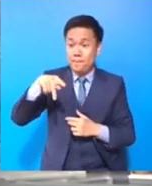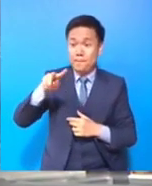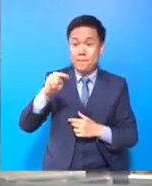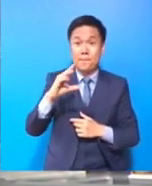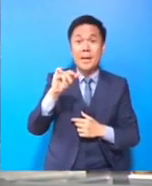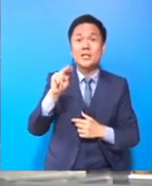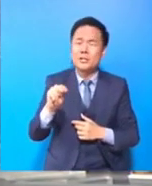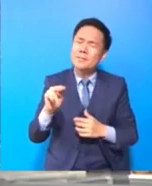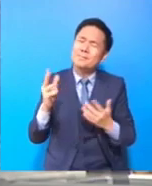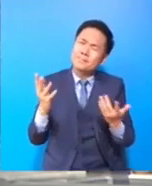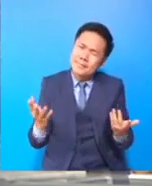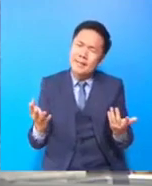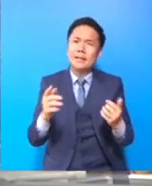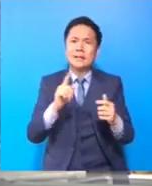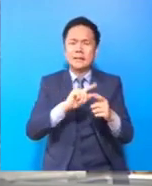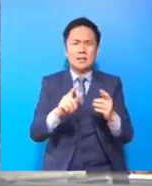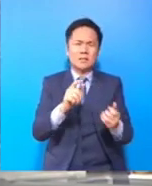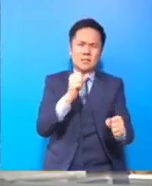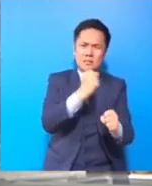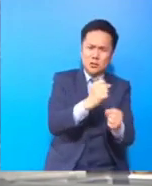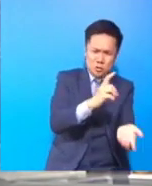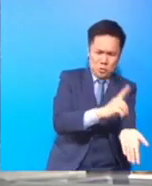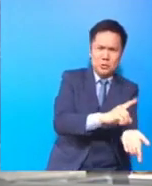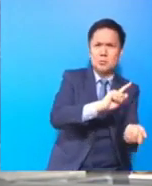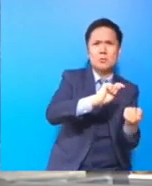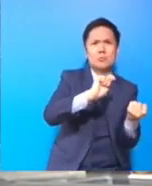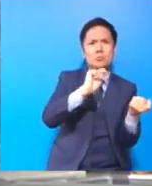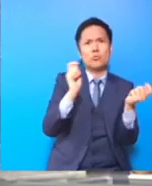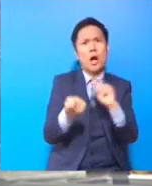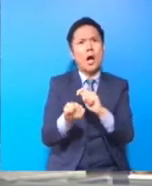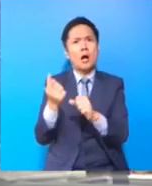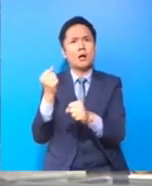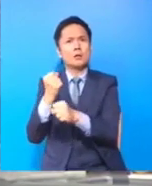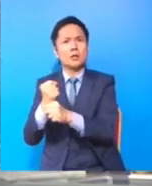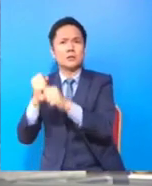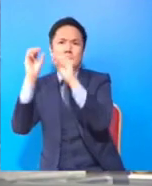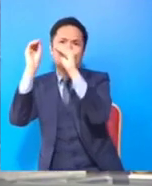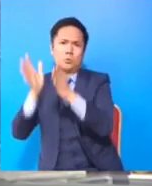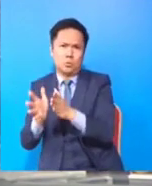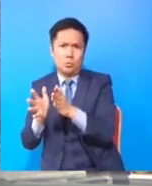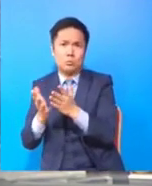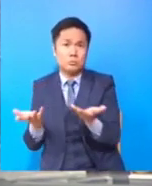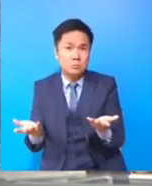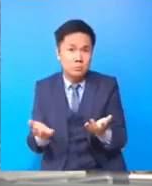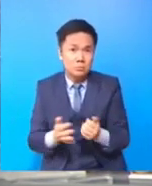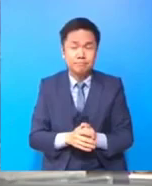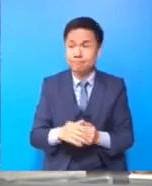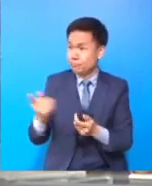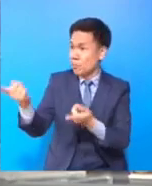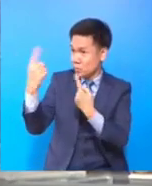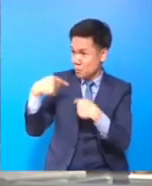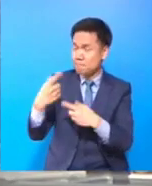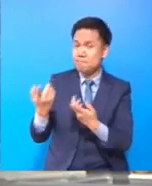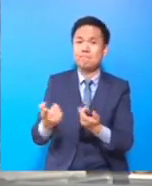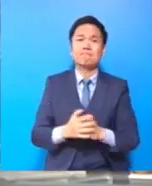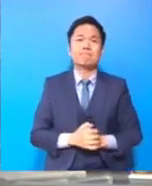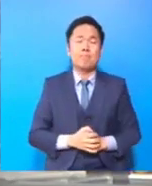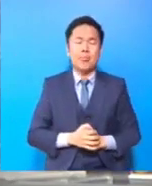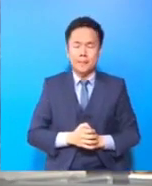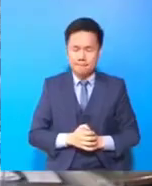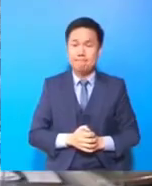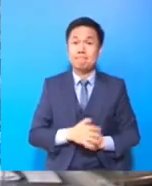Ia belajar kedokteran tetapi tukar profession kepada menjadi guru mohon penjelasannya para ilmuwan udah gimana menteri masih